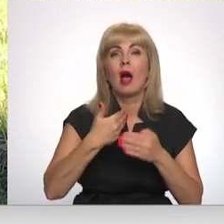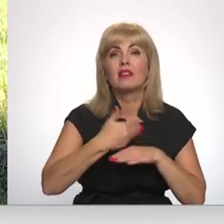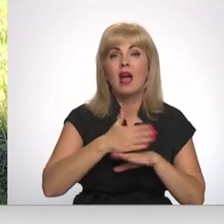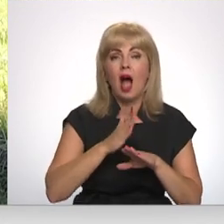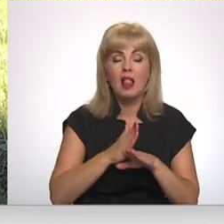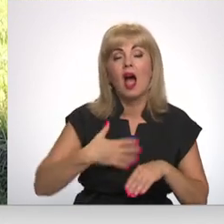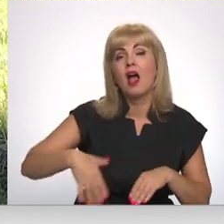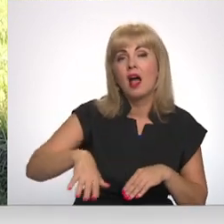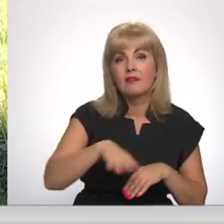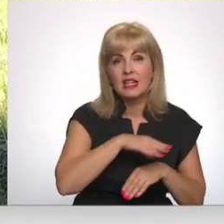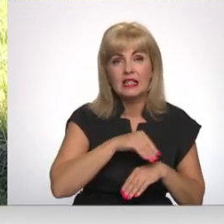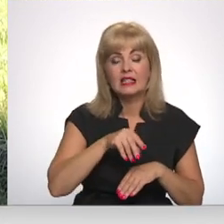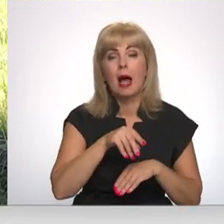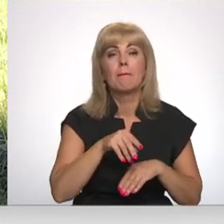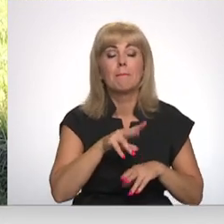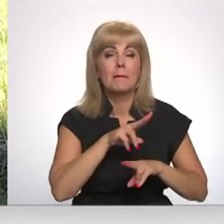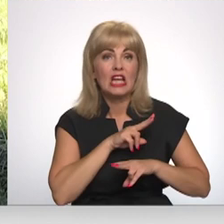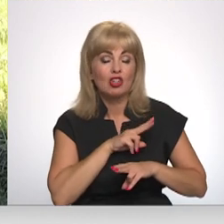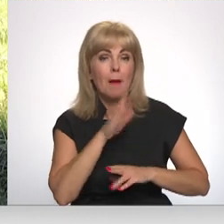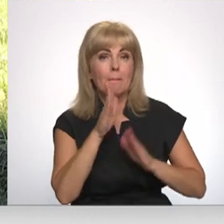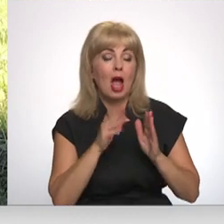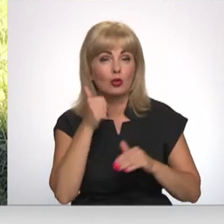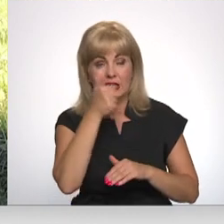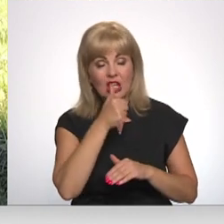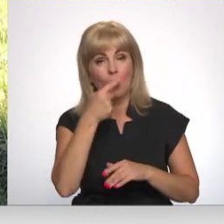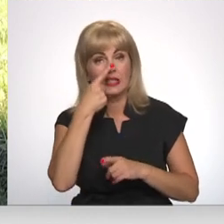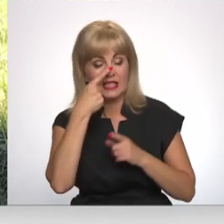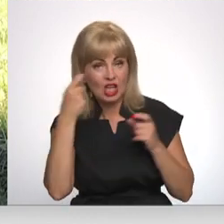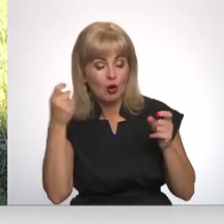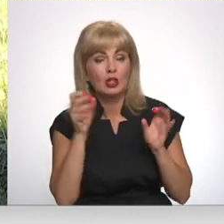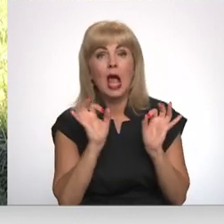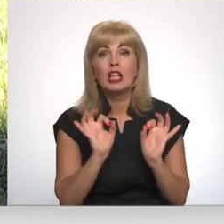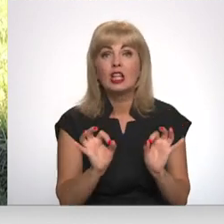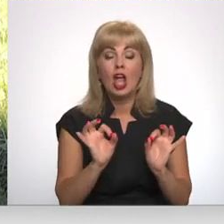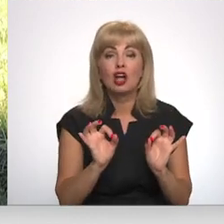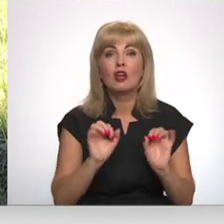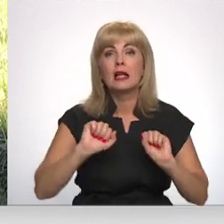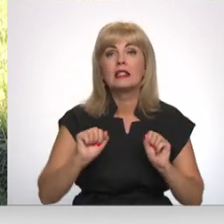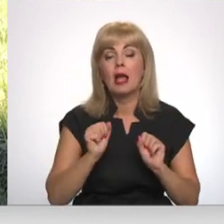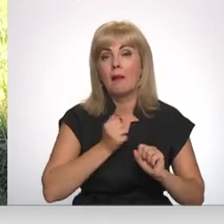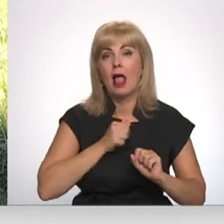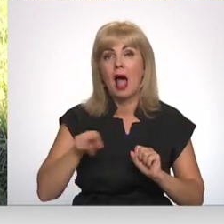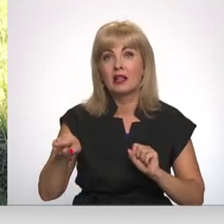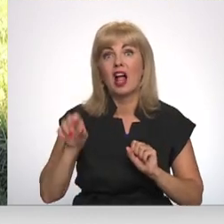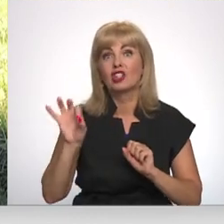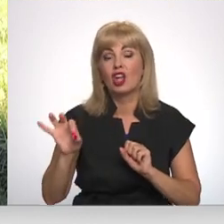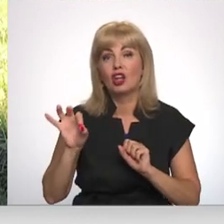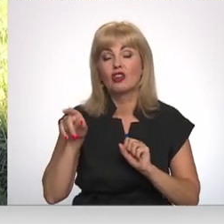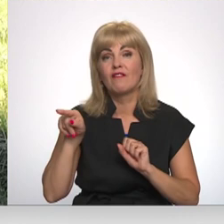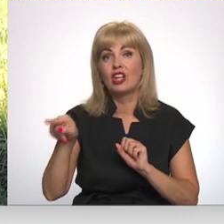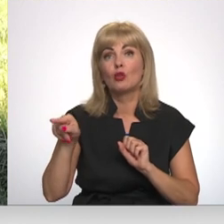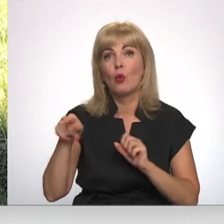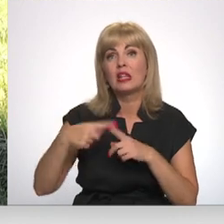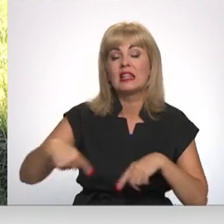visām atrastajām beigtajām meža cūkām, par ko ir ziņots, ir tieši Ziemeļlatgales uzraudzības teritorijā. Tas